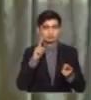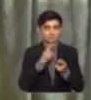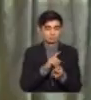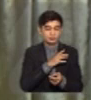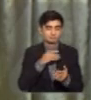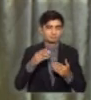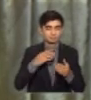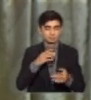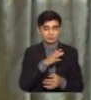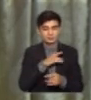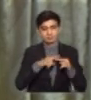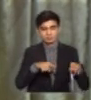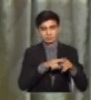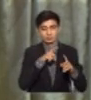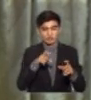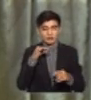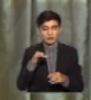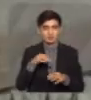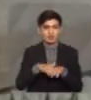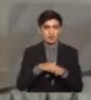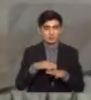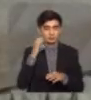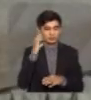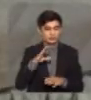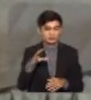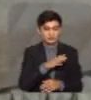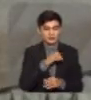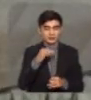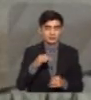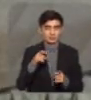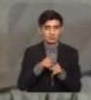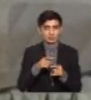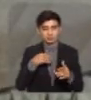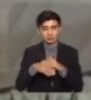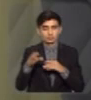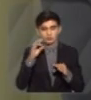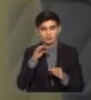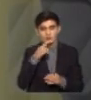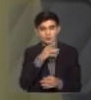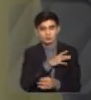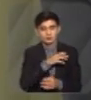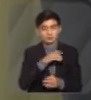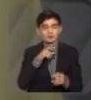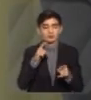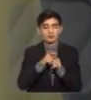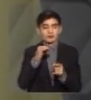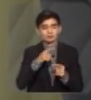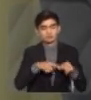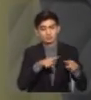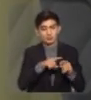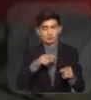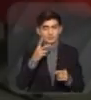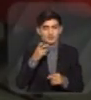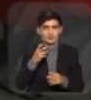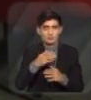өткізгісі келген кәсіпкерлерді жұрт тыңдауға құлық танытпады. Қалайда жақсыдан кетулерін талап етті. Тіпті кәсіпкердің 200-ден астам